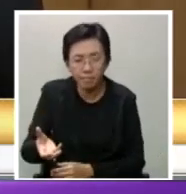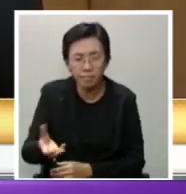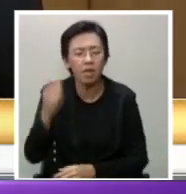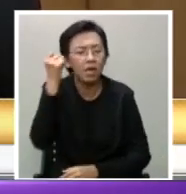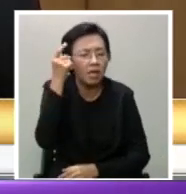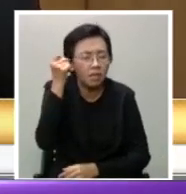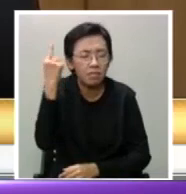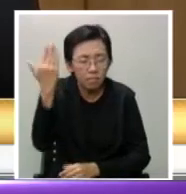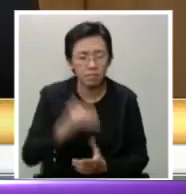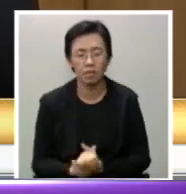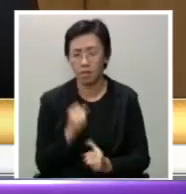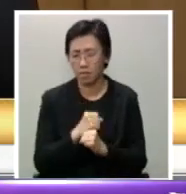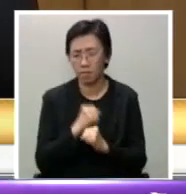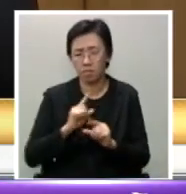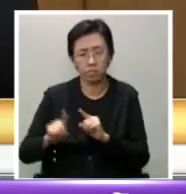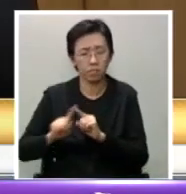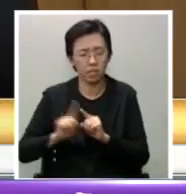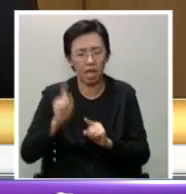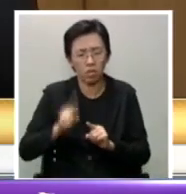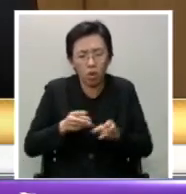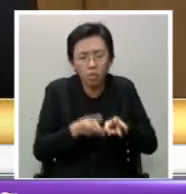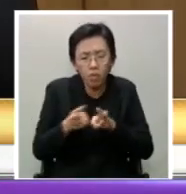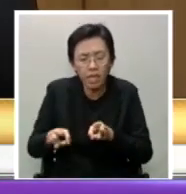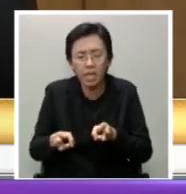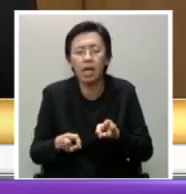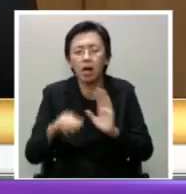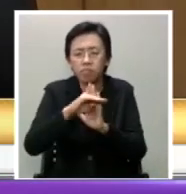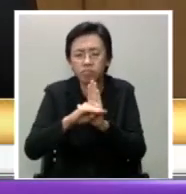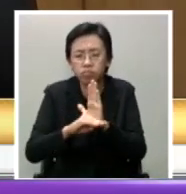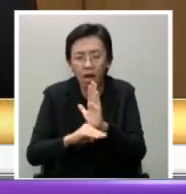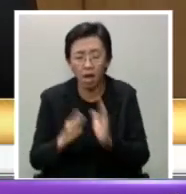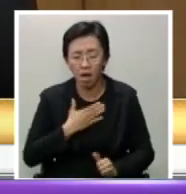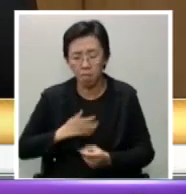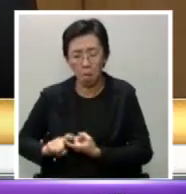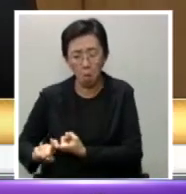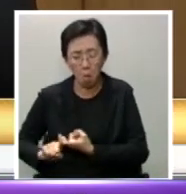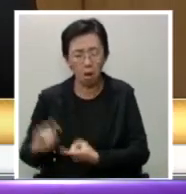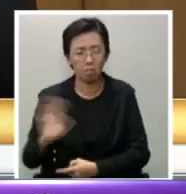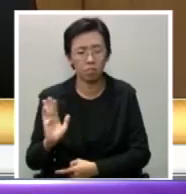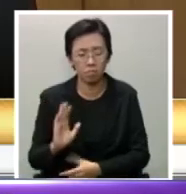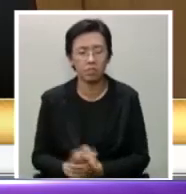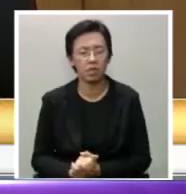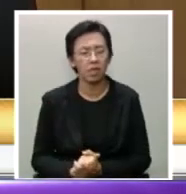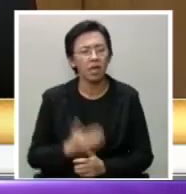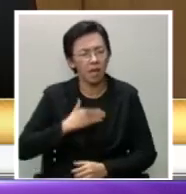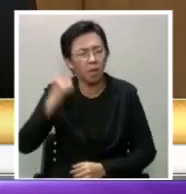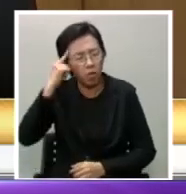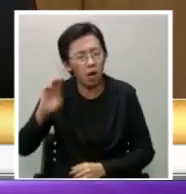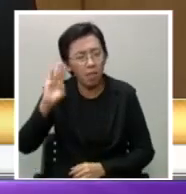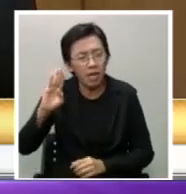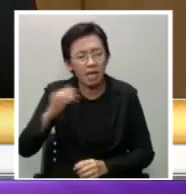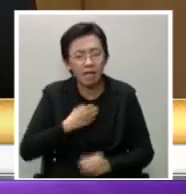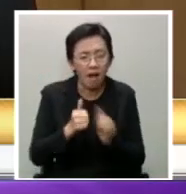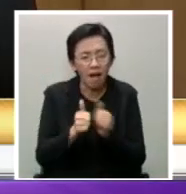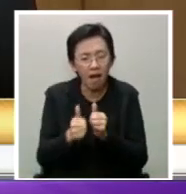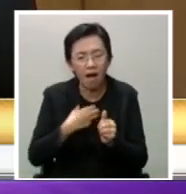ะนั้นมันการทำอะไรทุกอย่างเนี่ยมันต้องมีวิธีการนะครับแต่ผมไม่ได้เอื้อประโยชน์อะไรกับเขาแต่เท่าที่ทราบมีหลายบริษัทที่ต้องการจะแข่ง